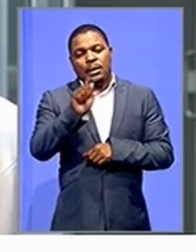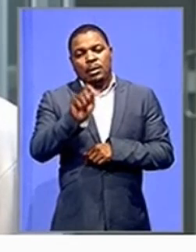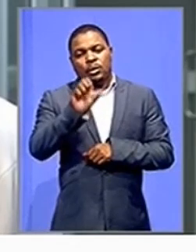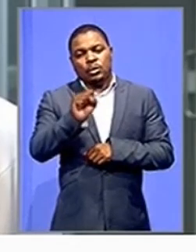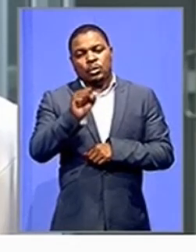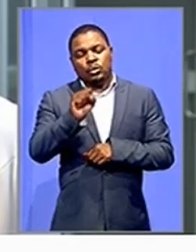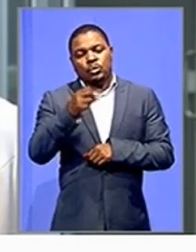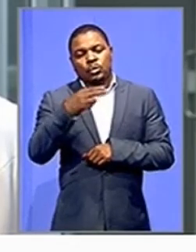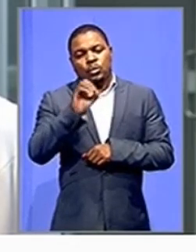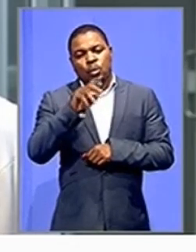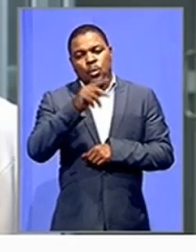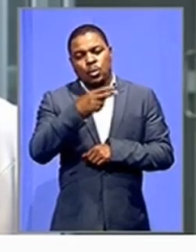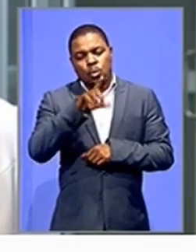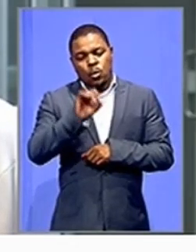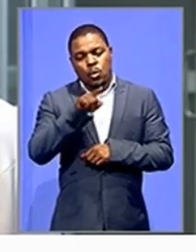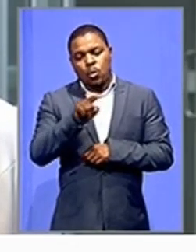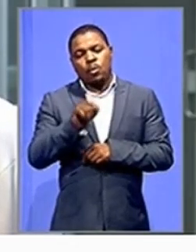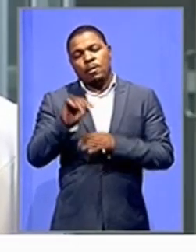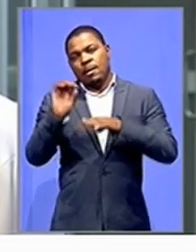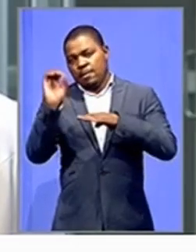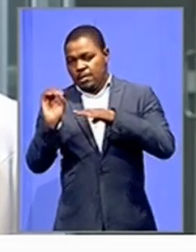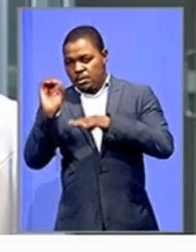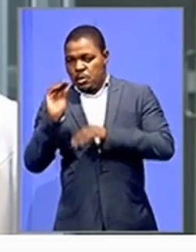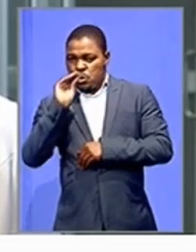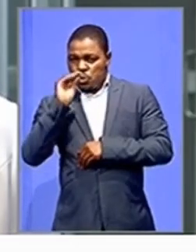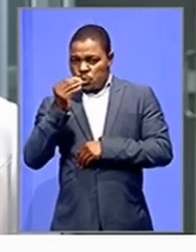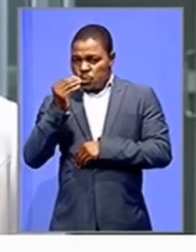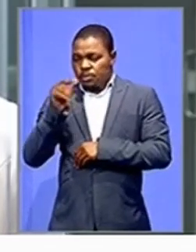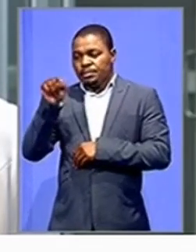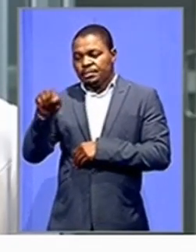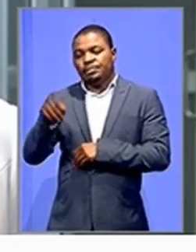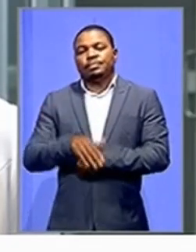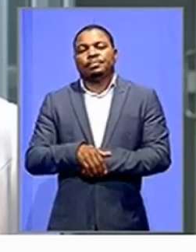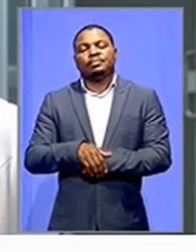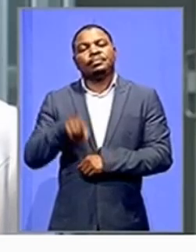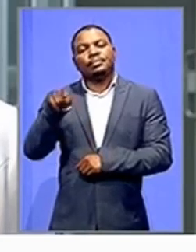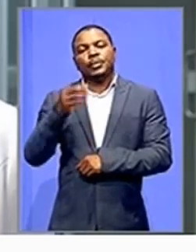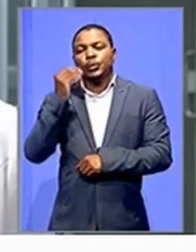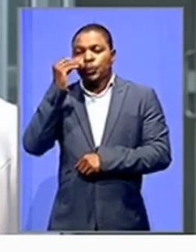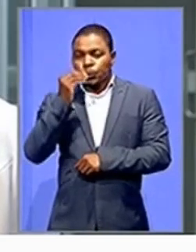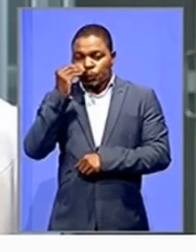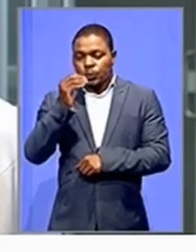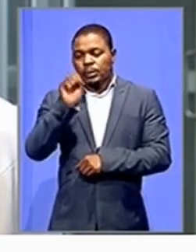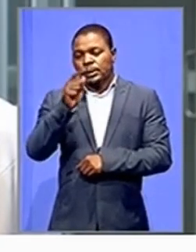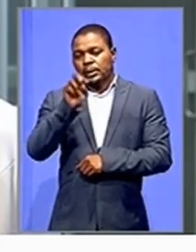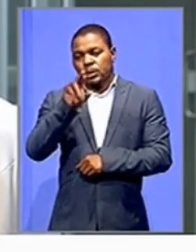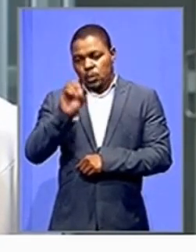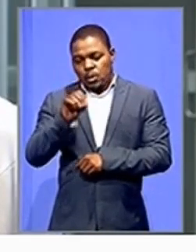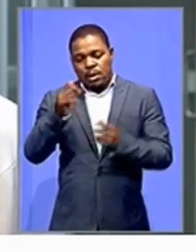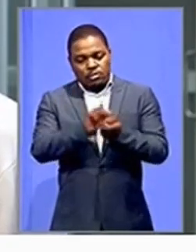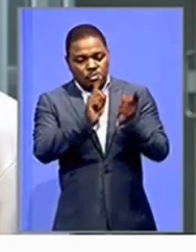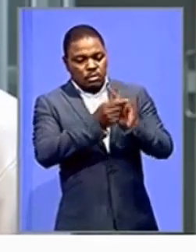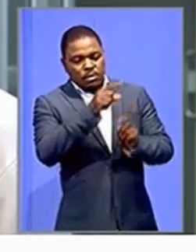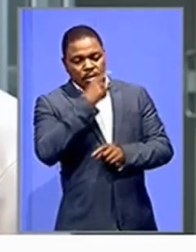la ditaba la thapama la nako eo re ne re bitsa Sesotho stereo ha jwale ke Lesedi